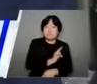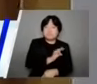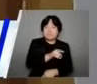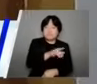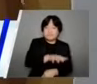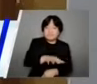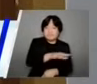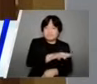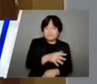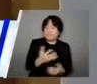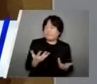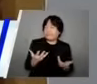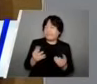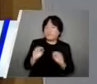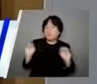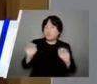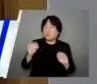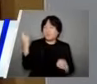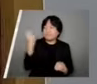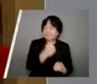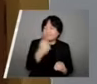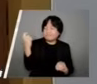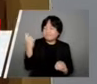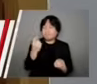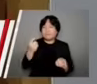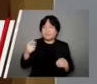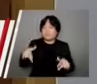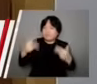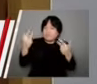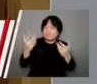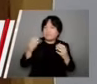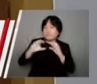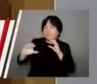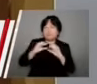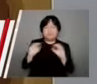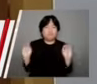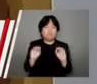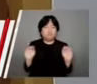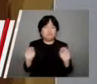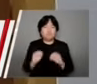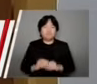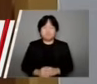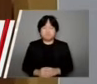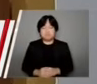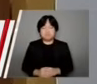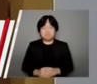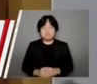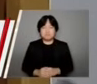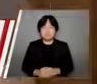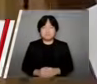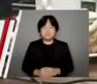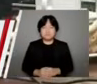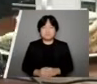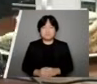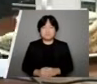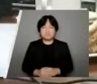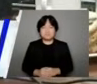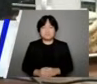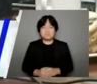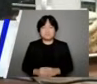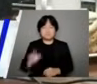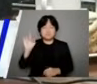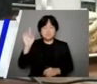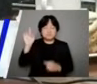Guo. Siya na po yung mag-hand over if ever kay Bayo. Oh, siguro pa kung makikita natin siya.